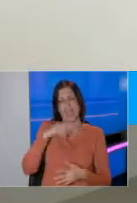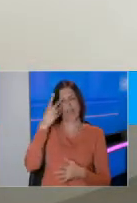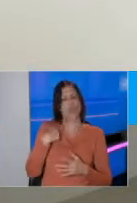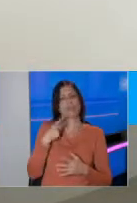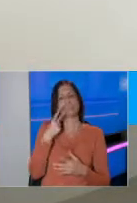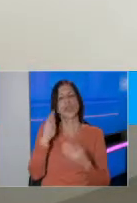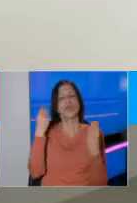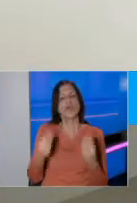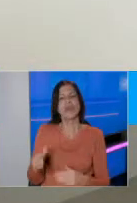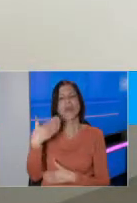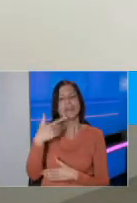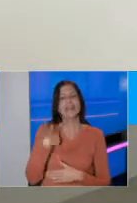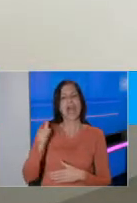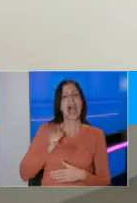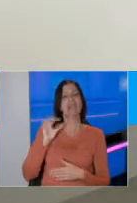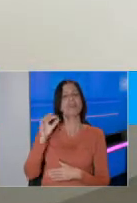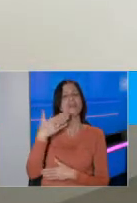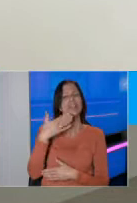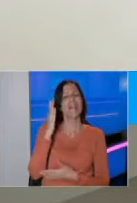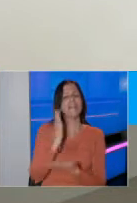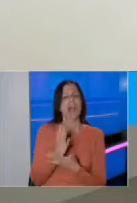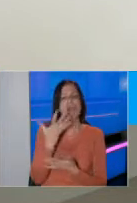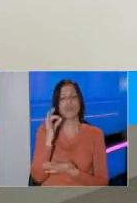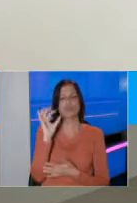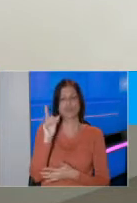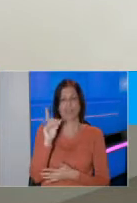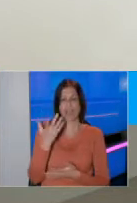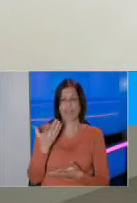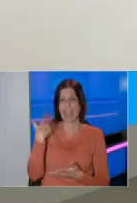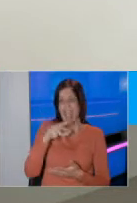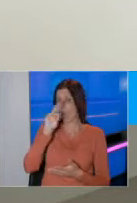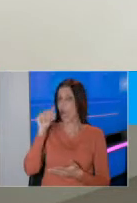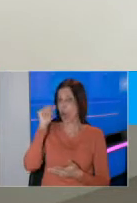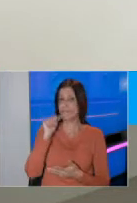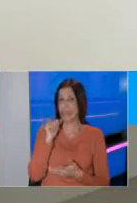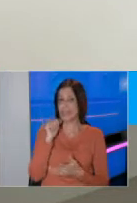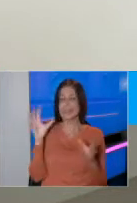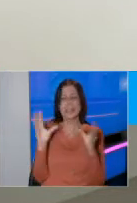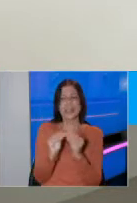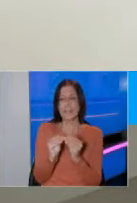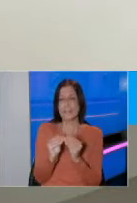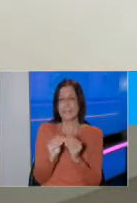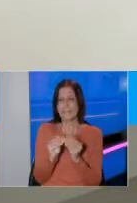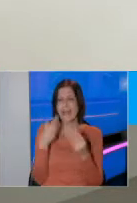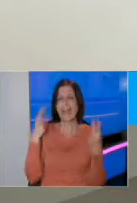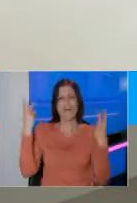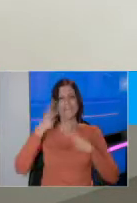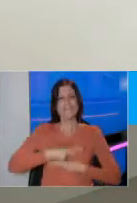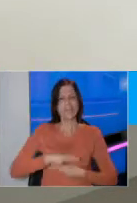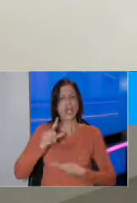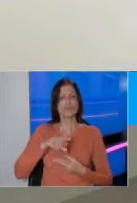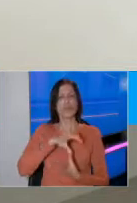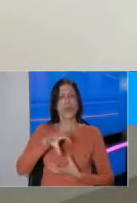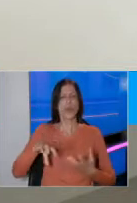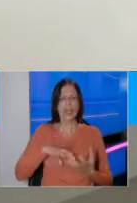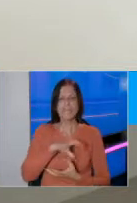טובת המדינה, אני חייל של המדינה כבר 50 שנה, וכשזה היה בכחול לבן, עם כל ההבנה שיש פה